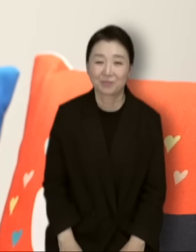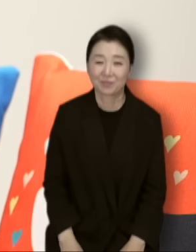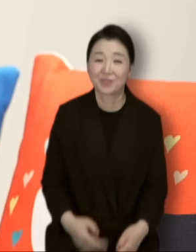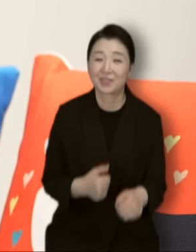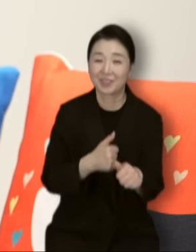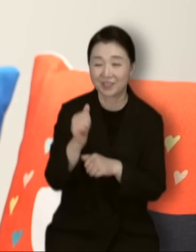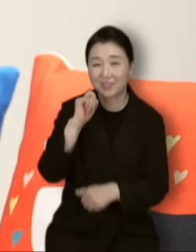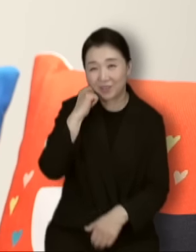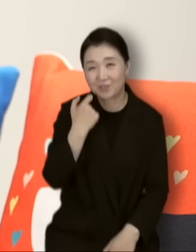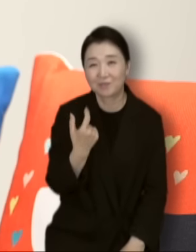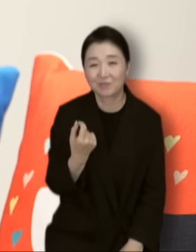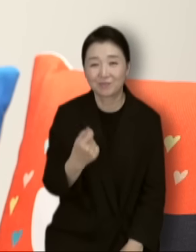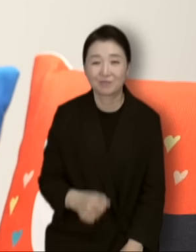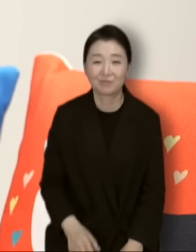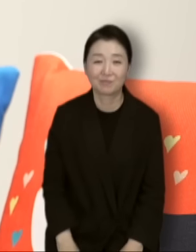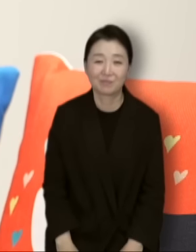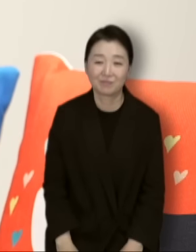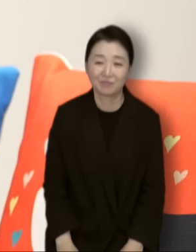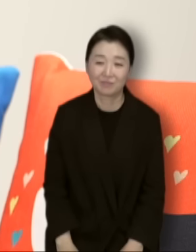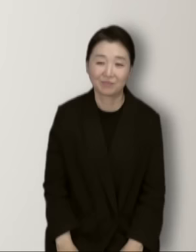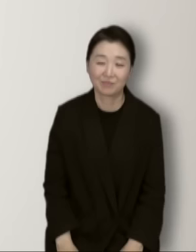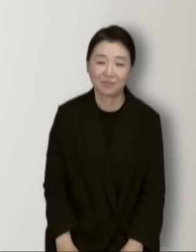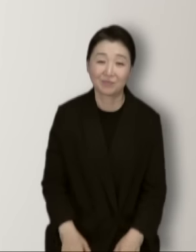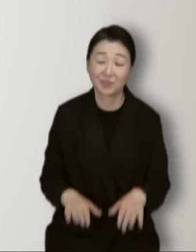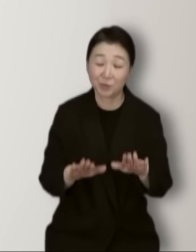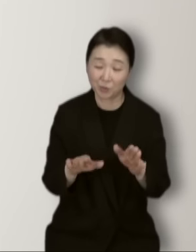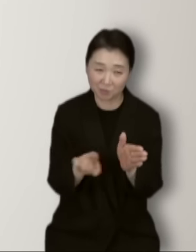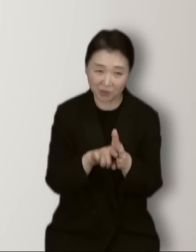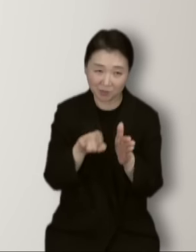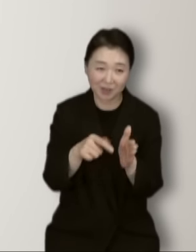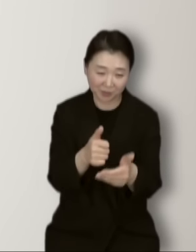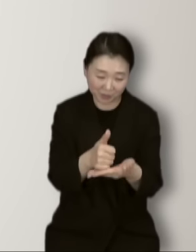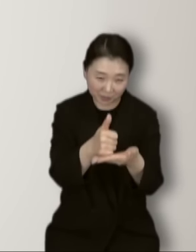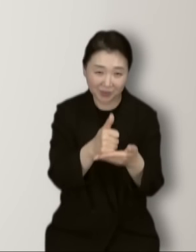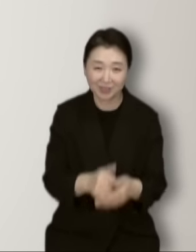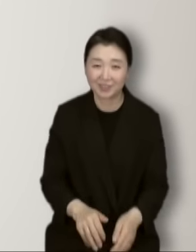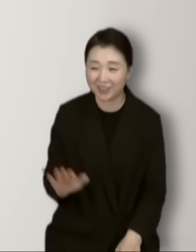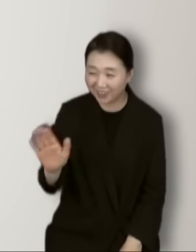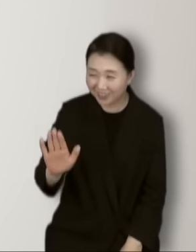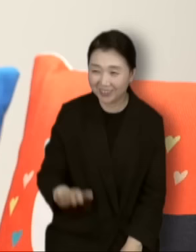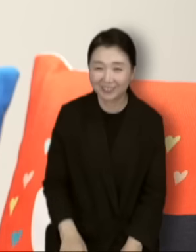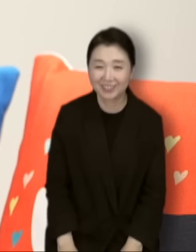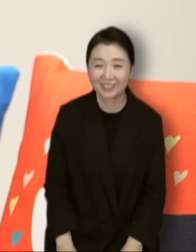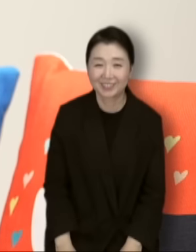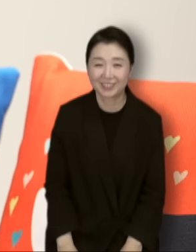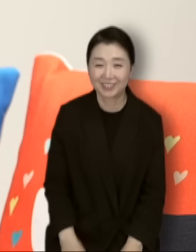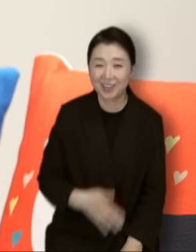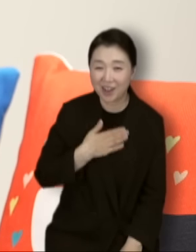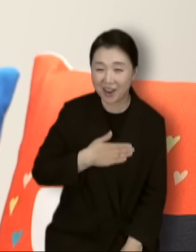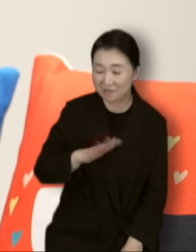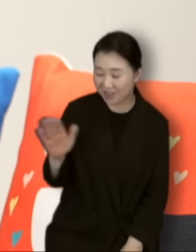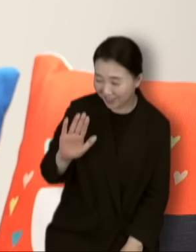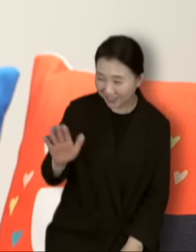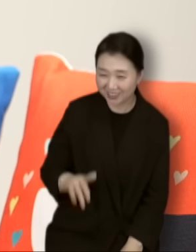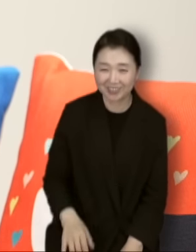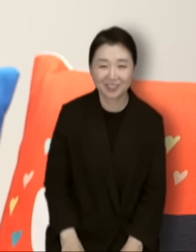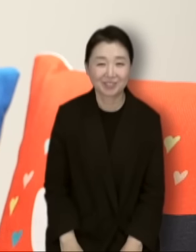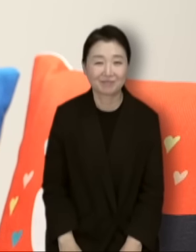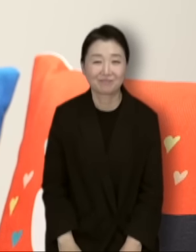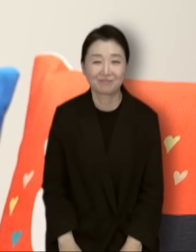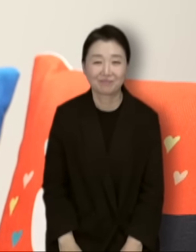힘들고네 이겨내기가 어려운 거 같아요네 내 오늘 정말 믿음 안에서 존경합니다 아니에요 저 알면